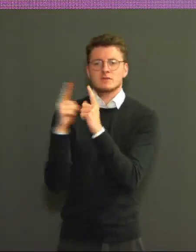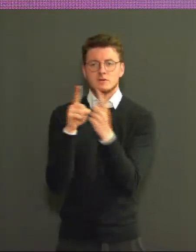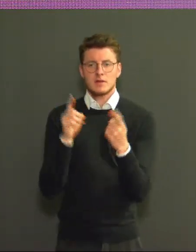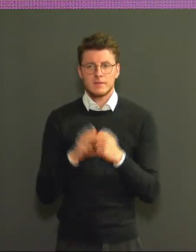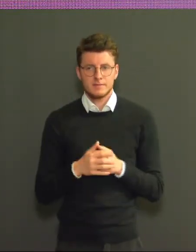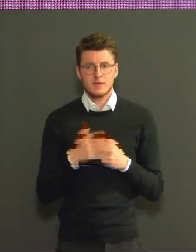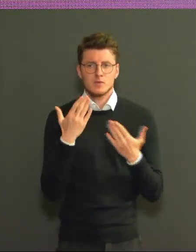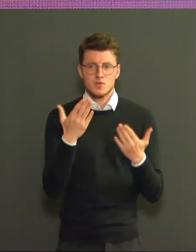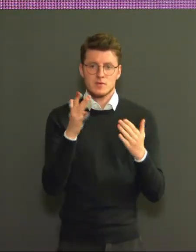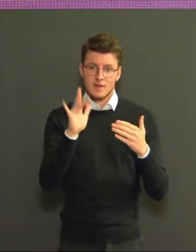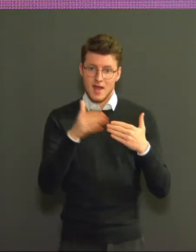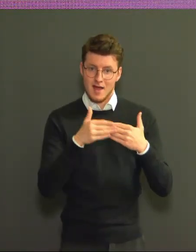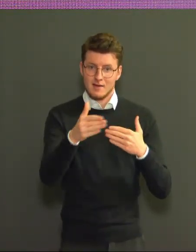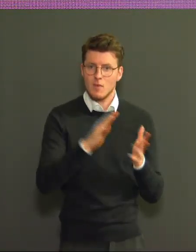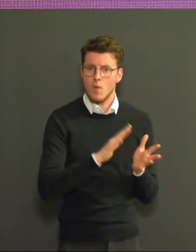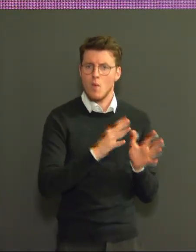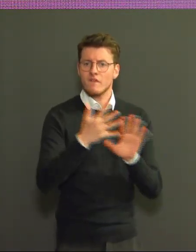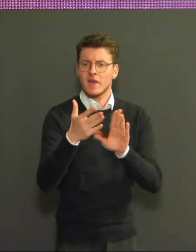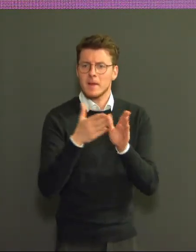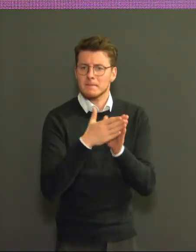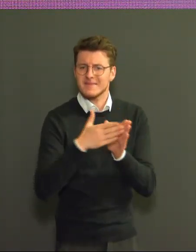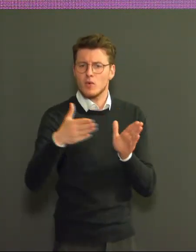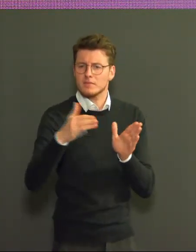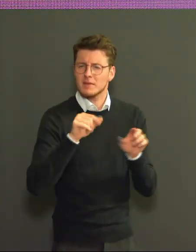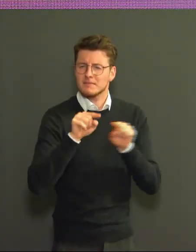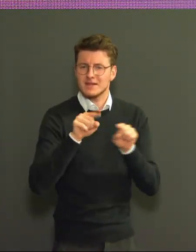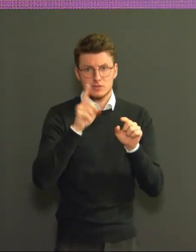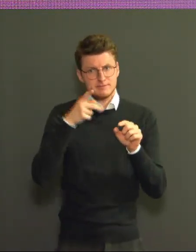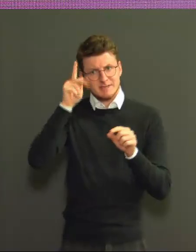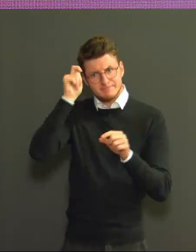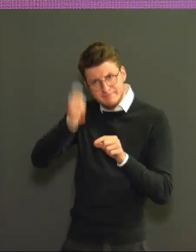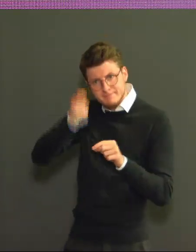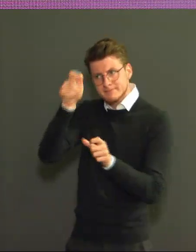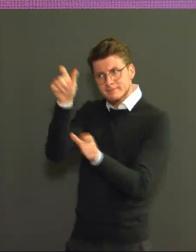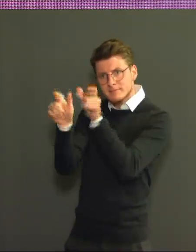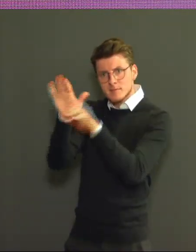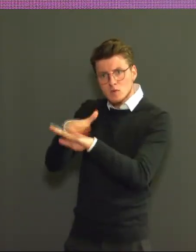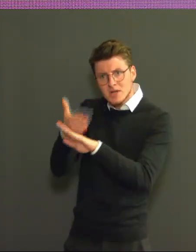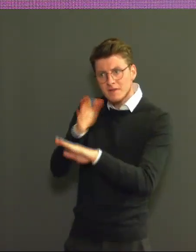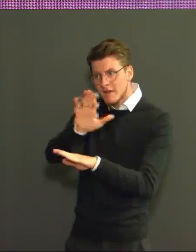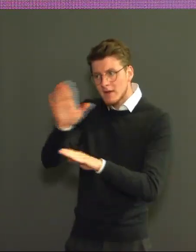van respect voor de gezondheid van uw nog niet gevaccineerde medemens.